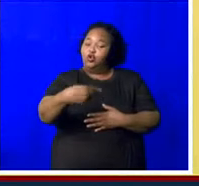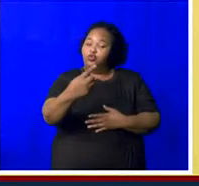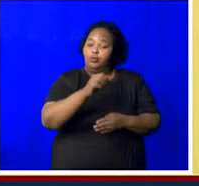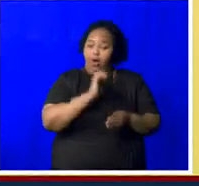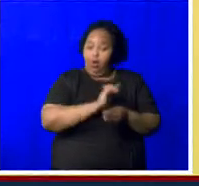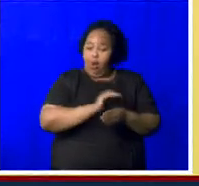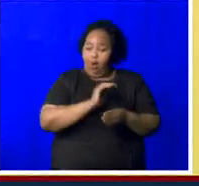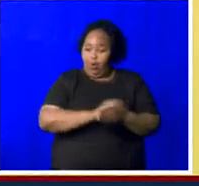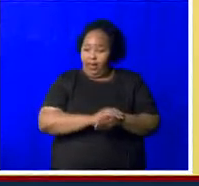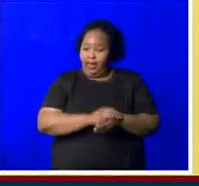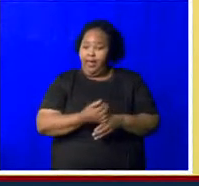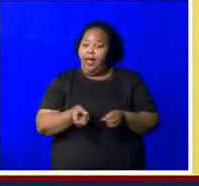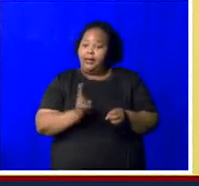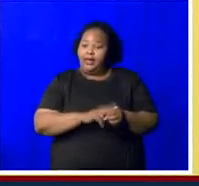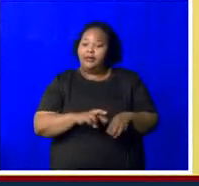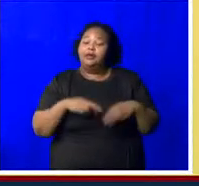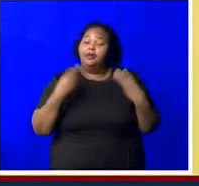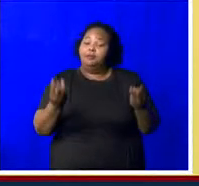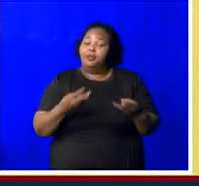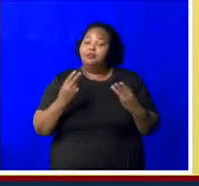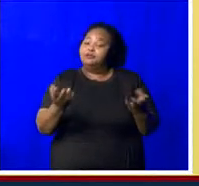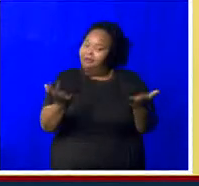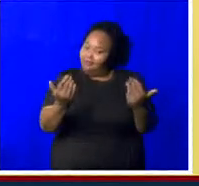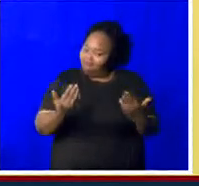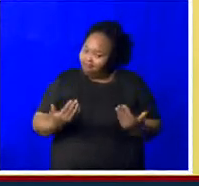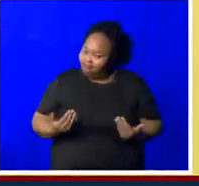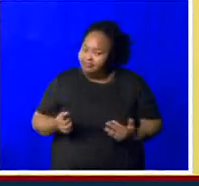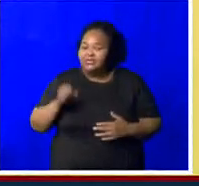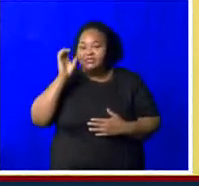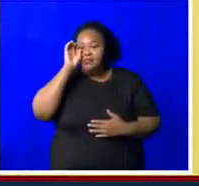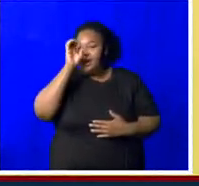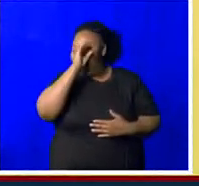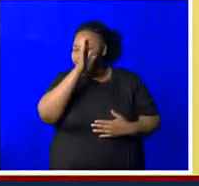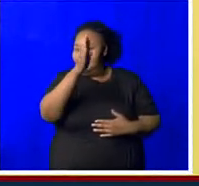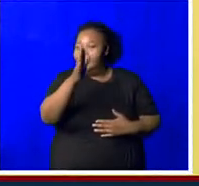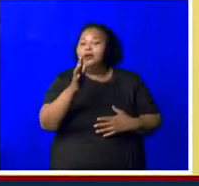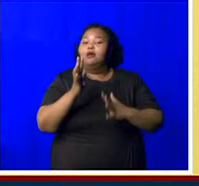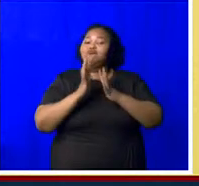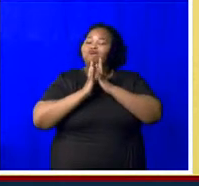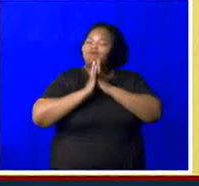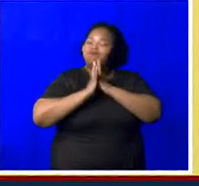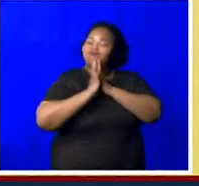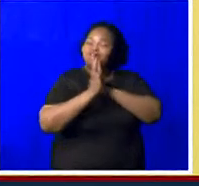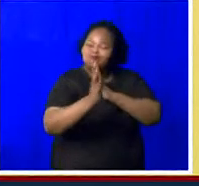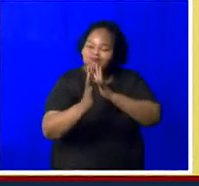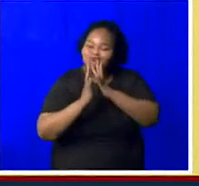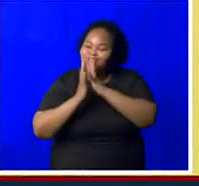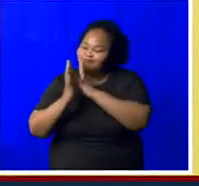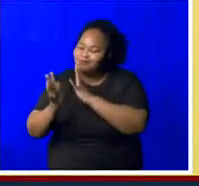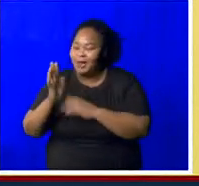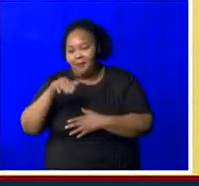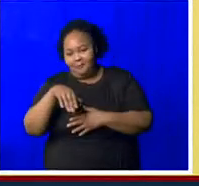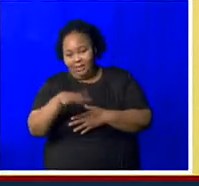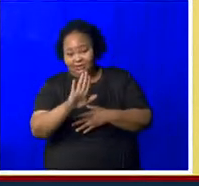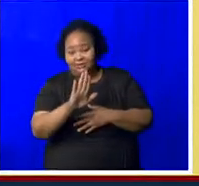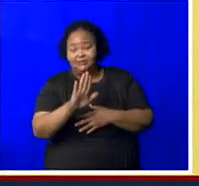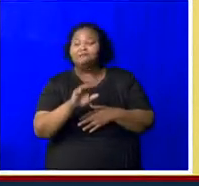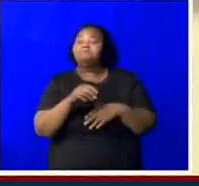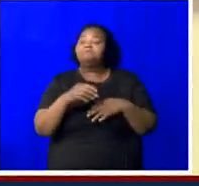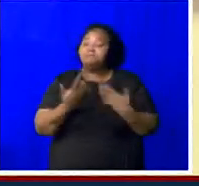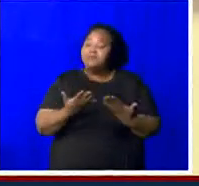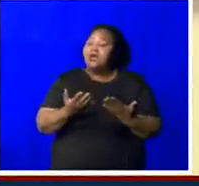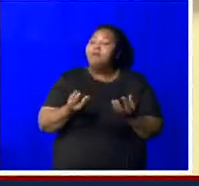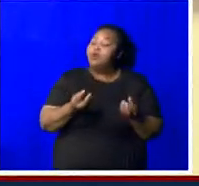ukuthi sive asiphelele ngedinkane eMangayane sitobona umgido lomkhulu wekutalwa